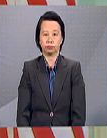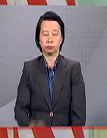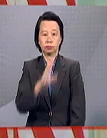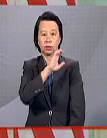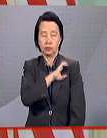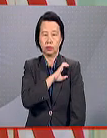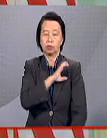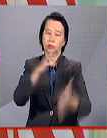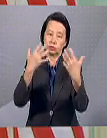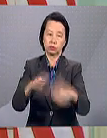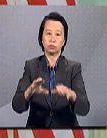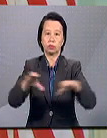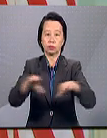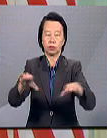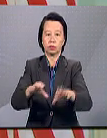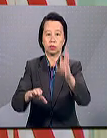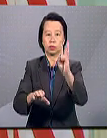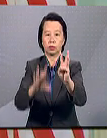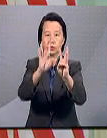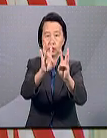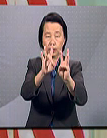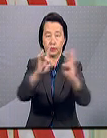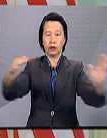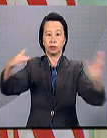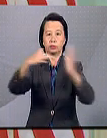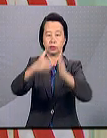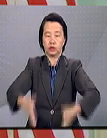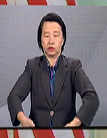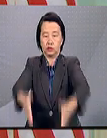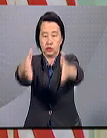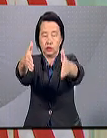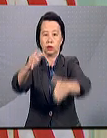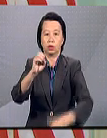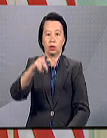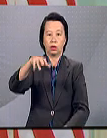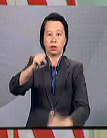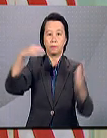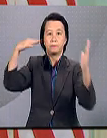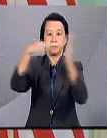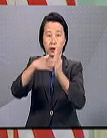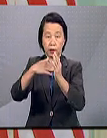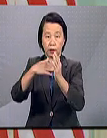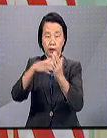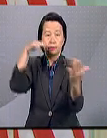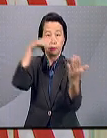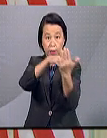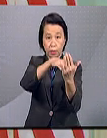PDRM juga telah membuat 68 sekatan jalan raya ops benteng dan